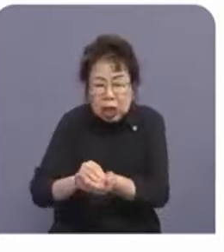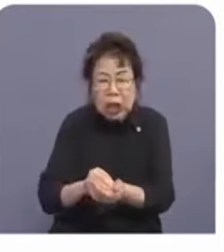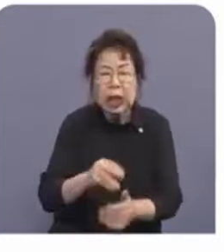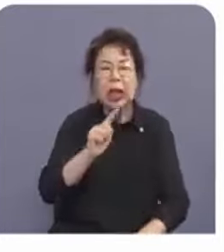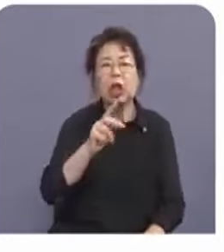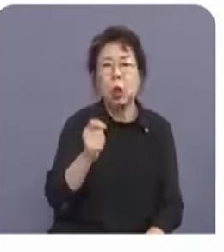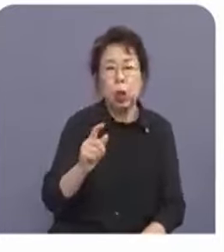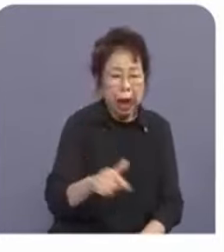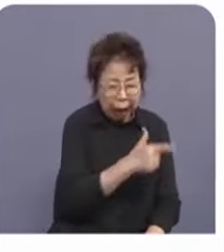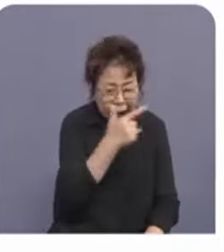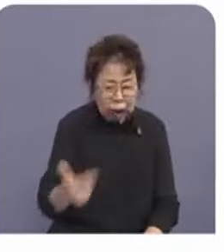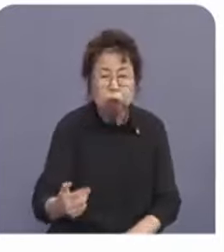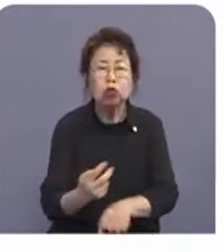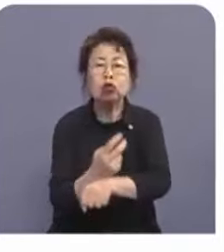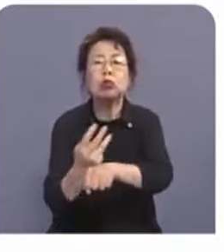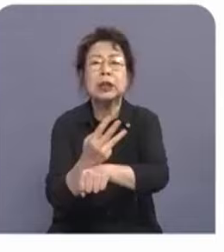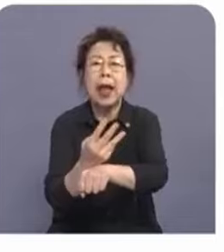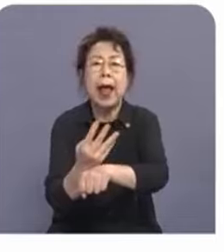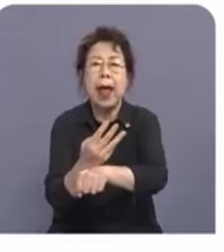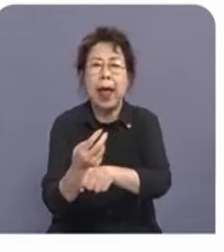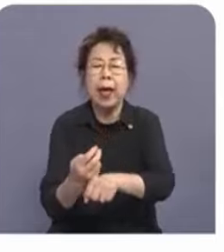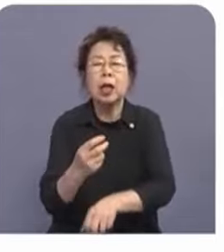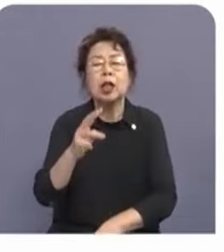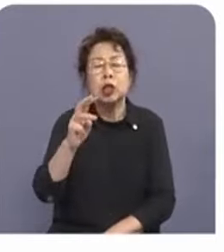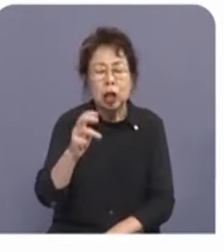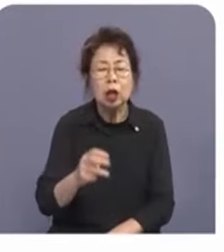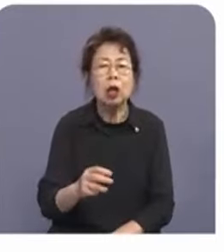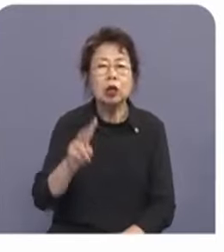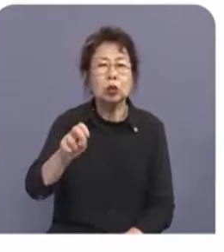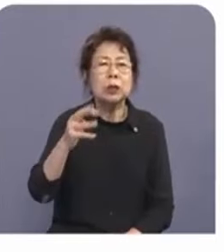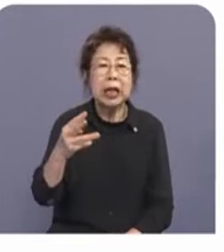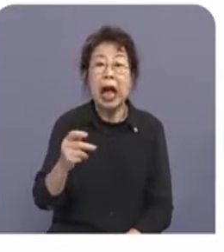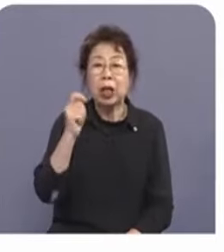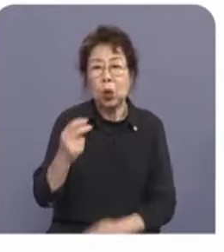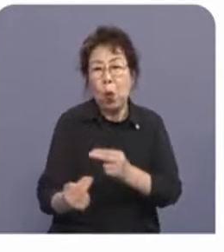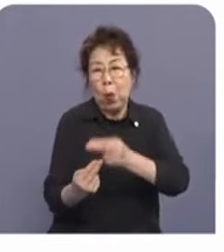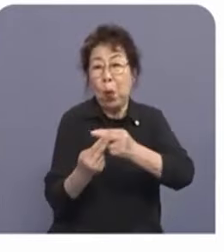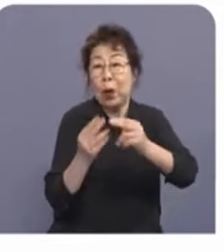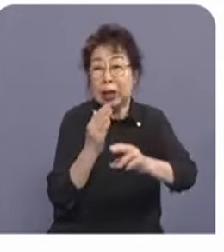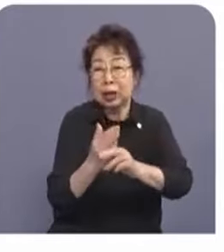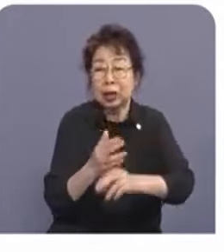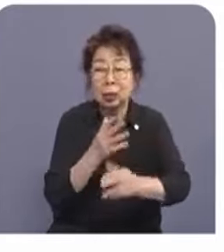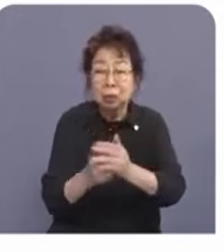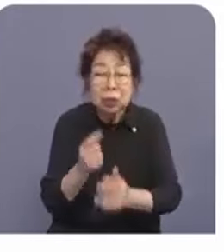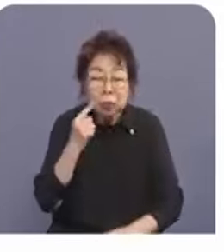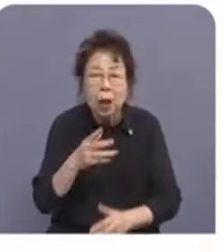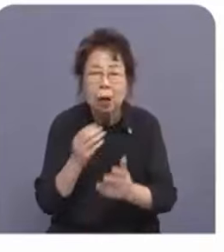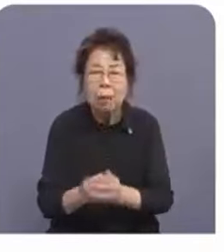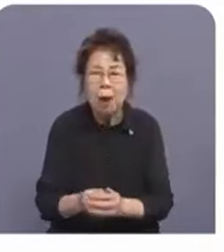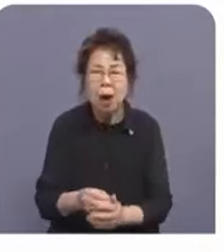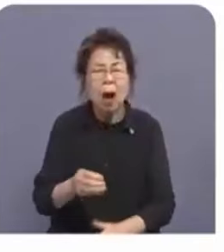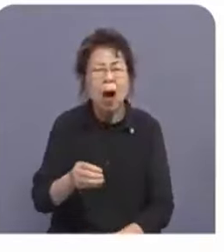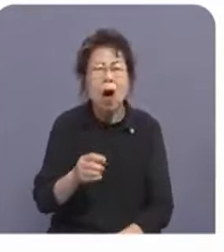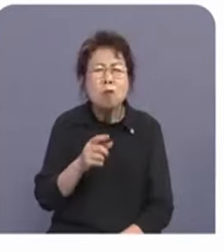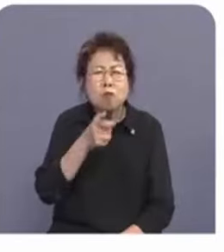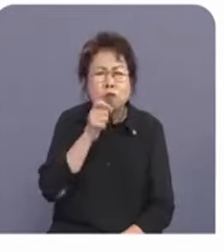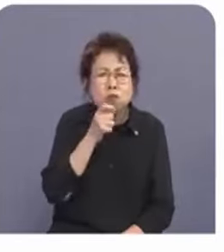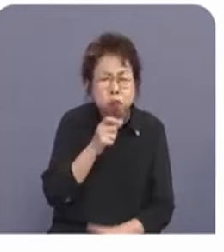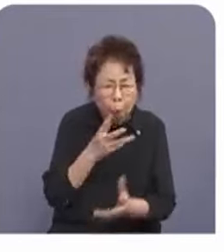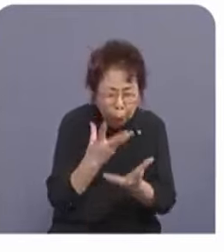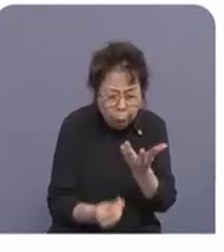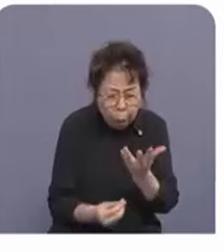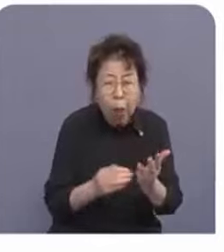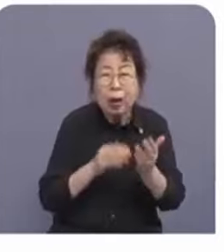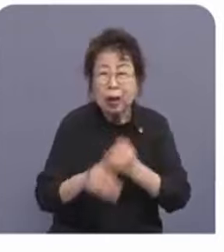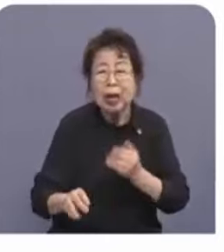하루 24을 포집하는 국내 최대 규모입니다 포집된 이산화 탄소는 에레 통에 부피를 줄인 뒤